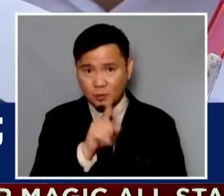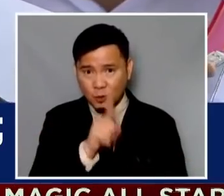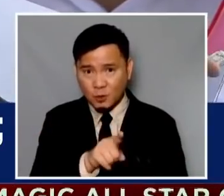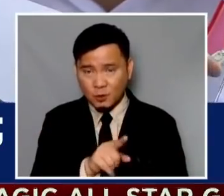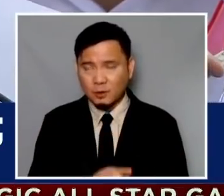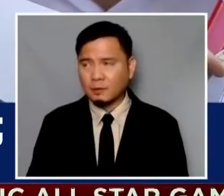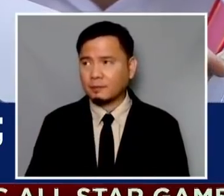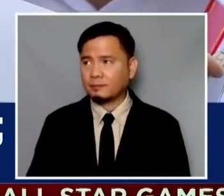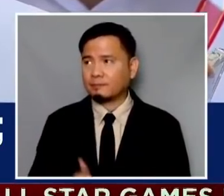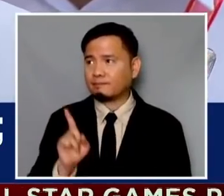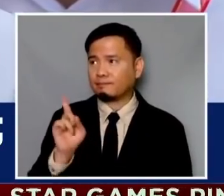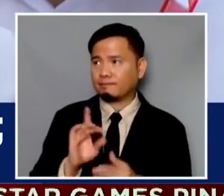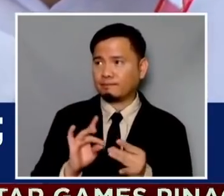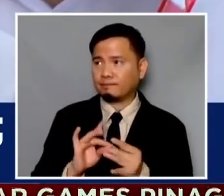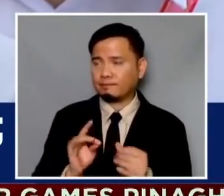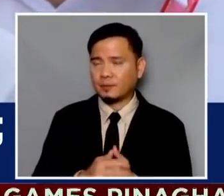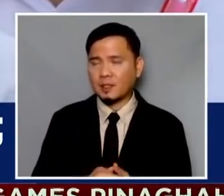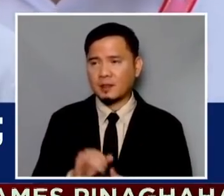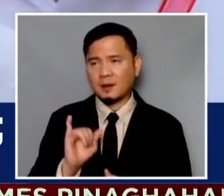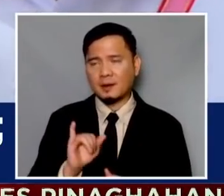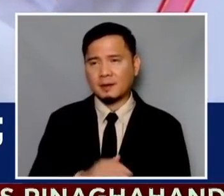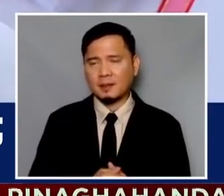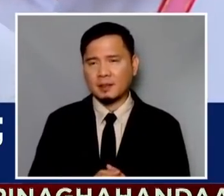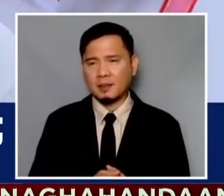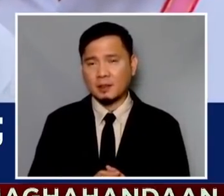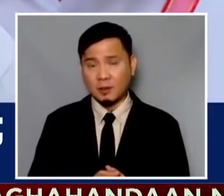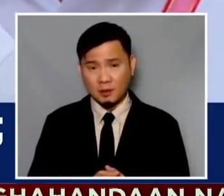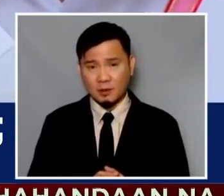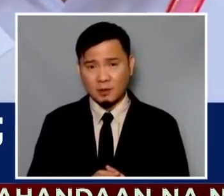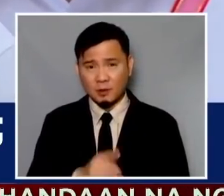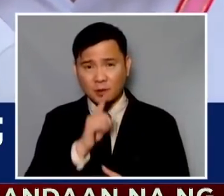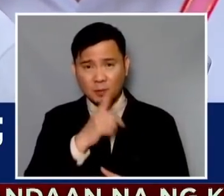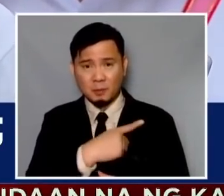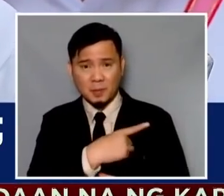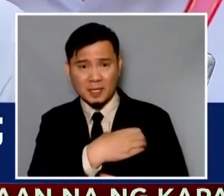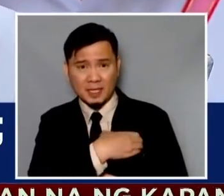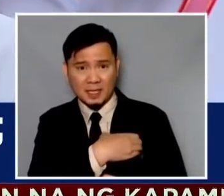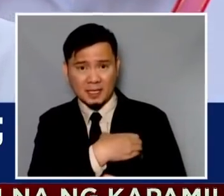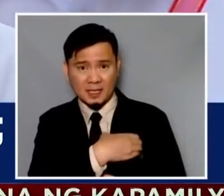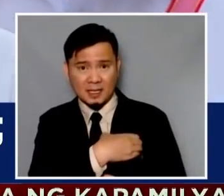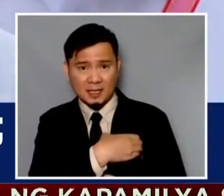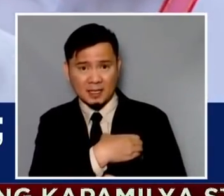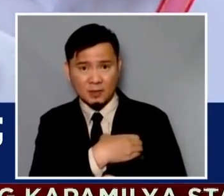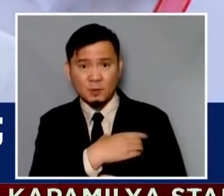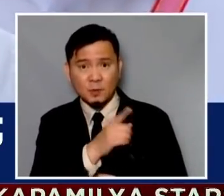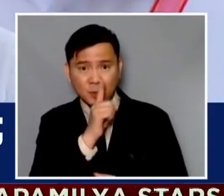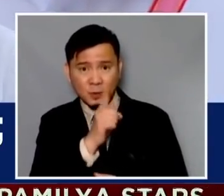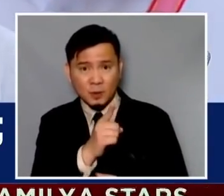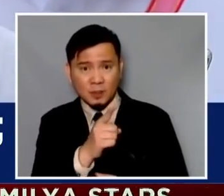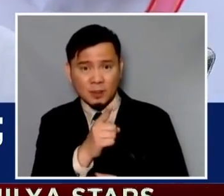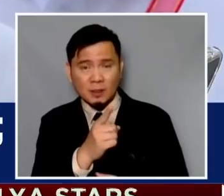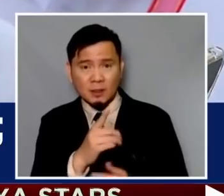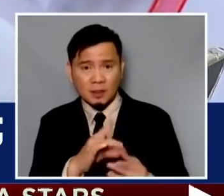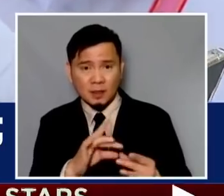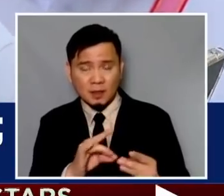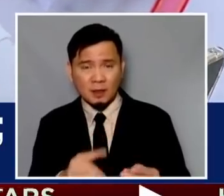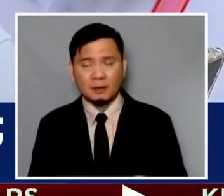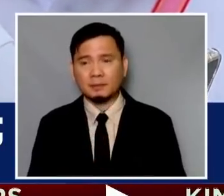ninyo, hindi ba totoo yung sinabi ni Ping Lacson, ni